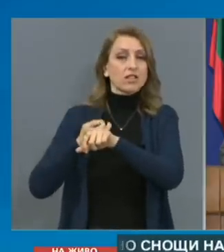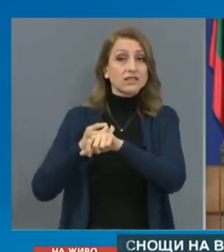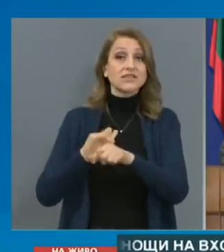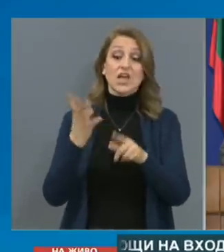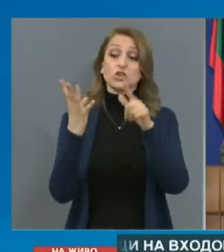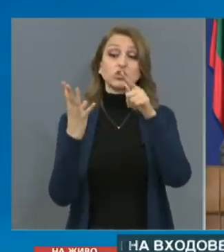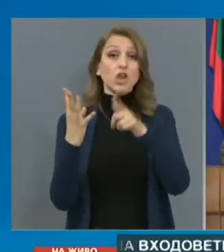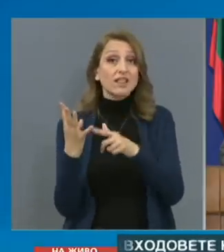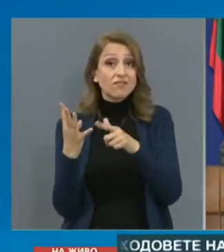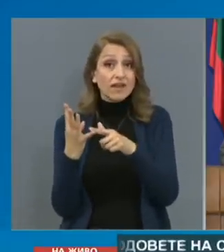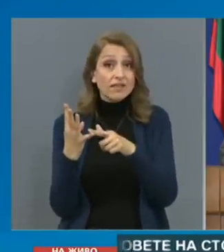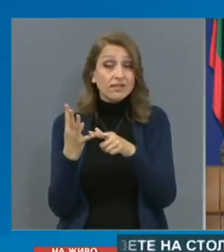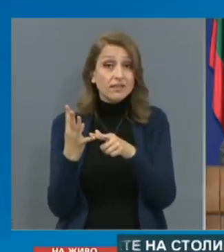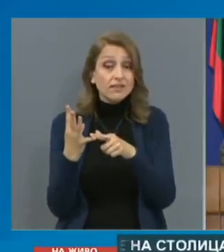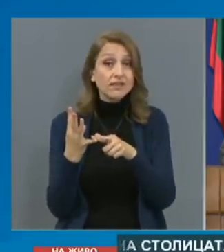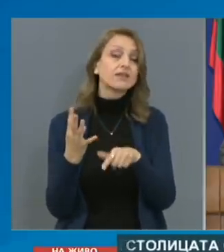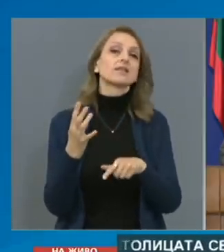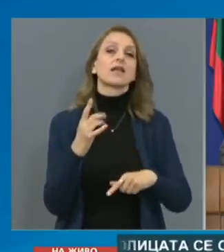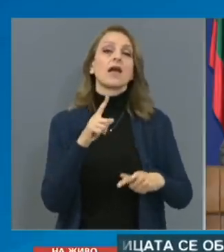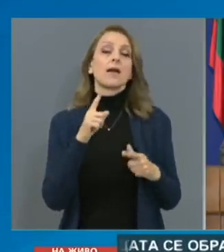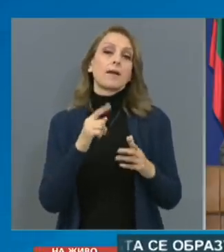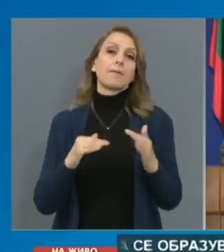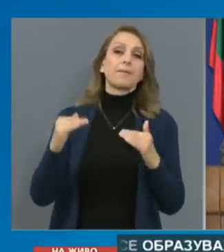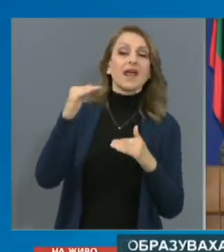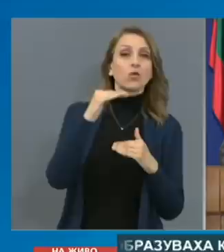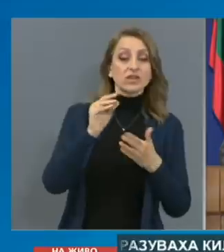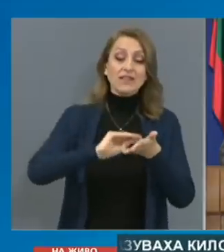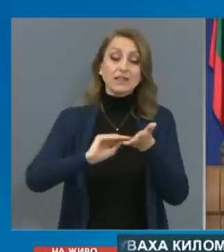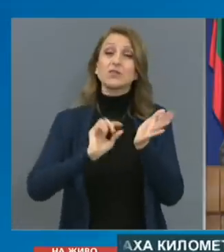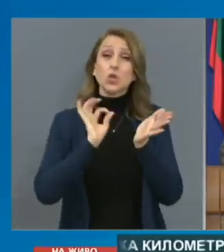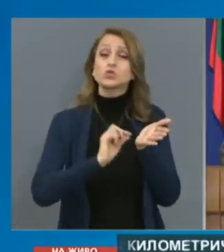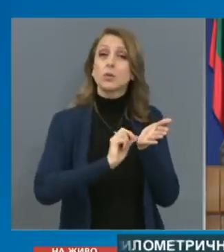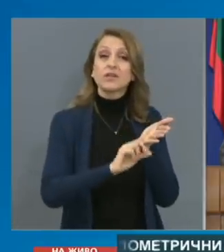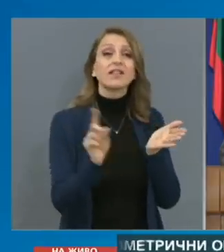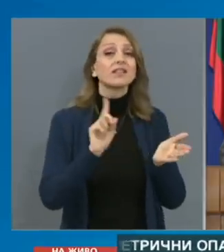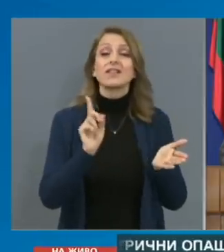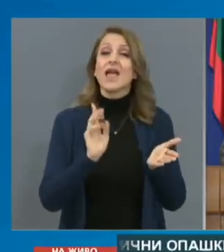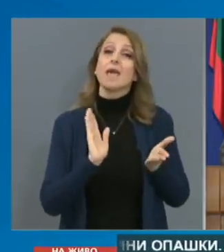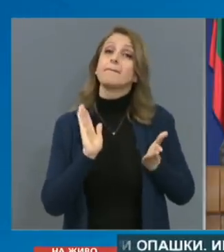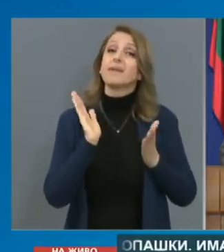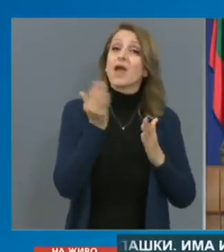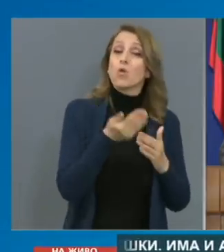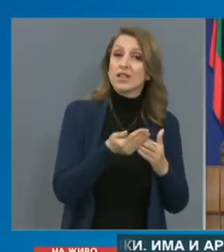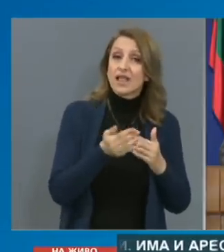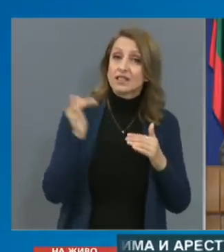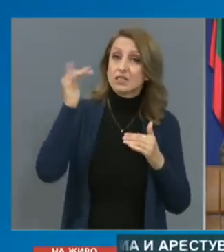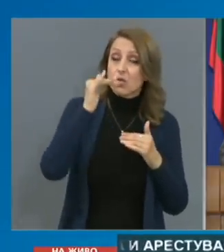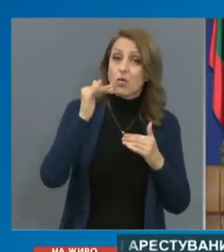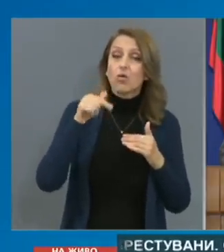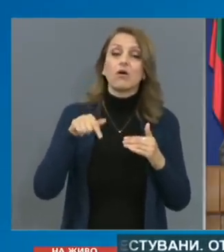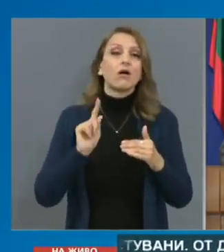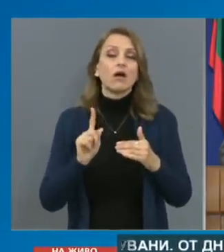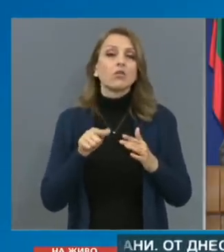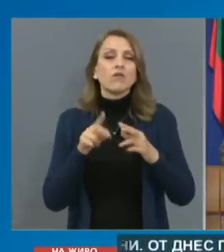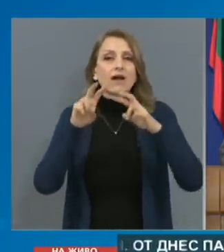четвъртият приоритет, който се води не приоритет, точно така е написано, не е приоритетно, е изследване